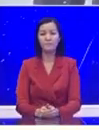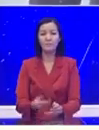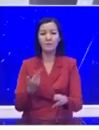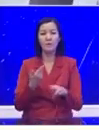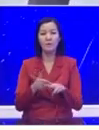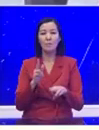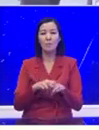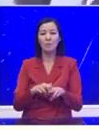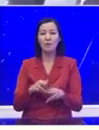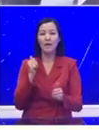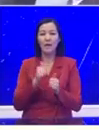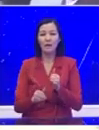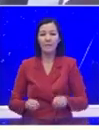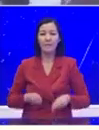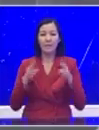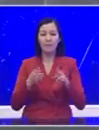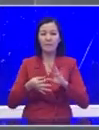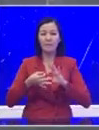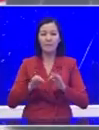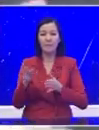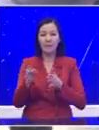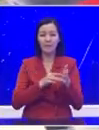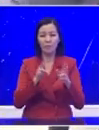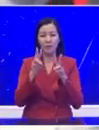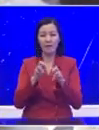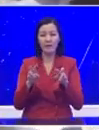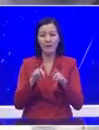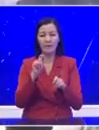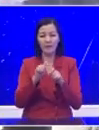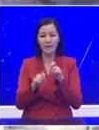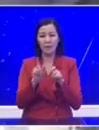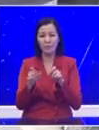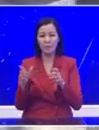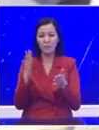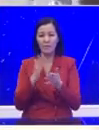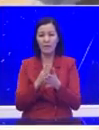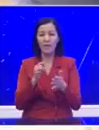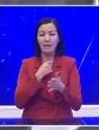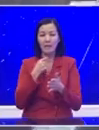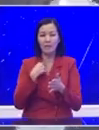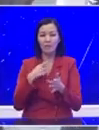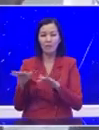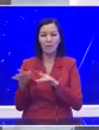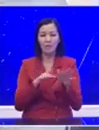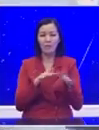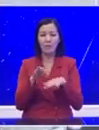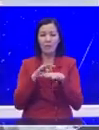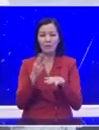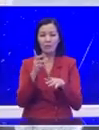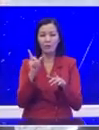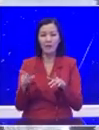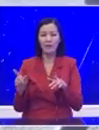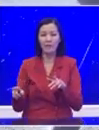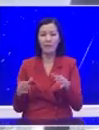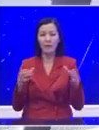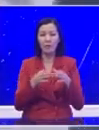әрбір қылмысты дереу егжей-тегжейлі анықтайтын тергеушілер де құрғол отырмайды. Талдықорғанда жүргізілген арнайы шара барысында 3 адамнан